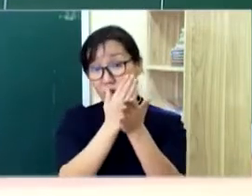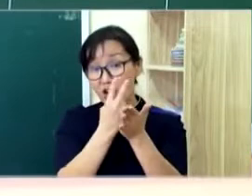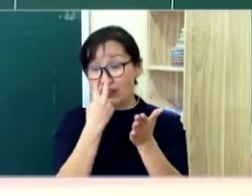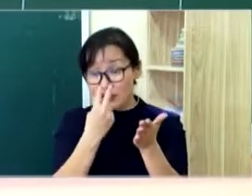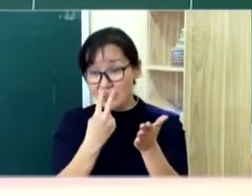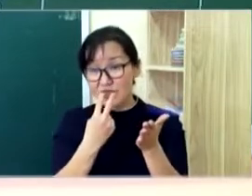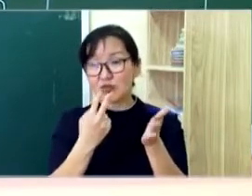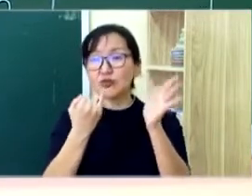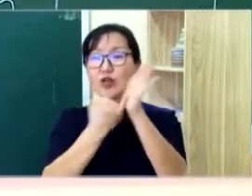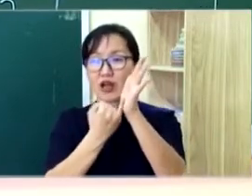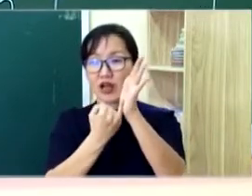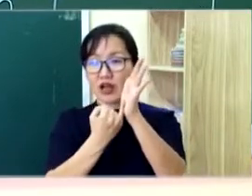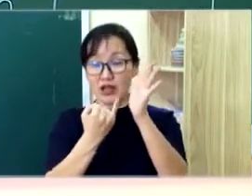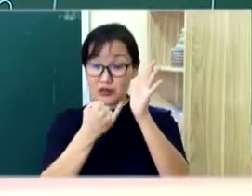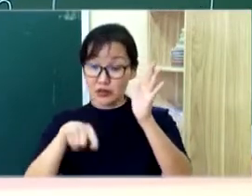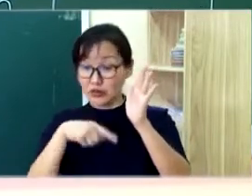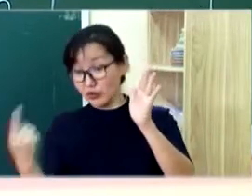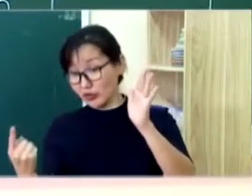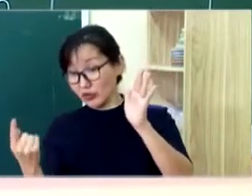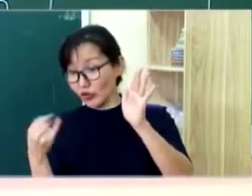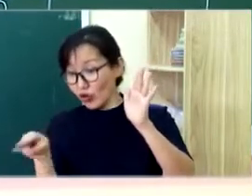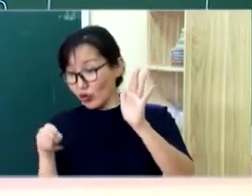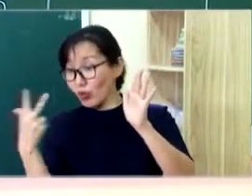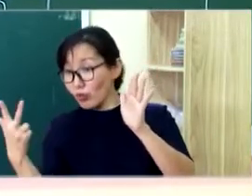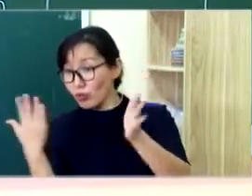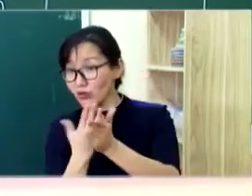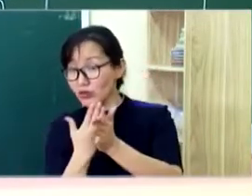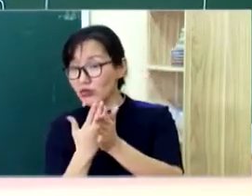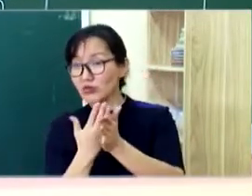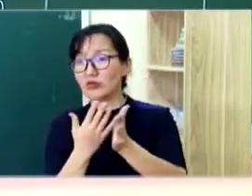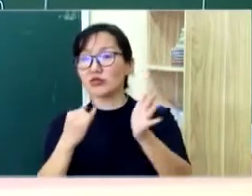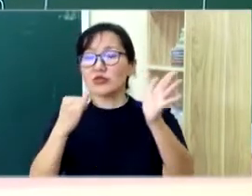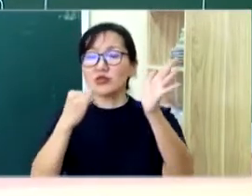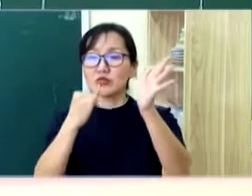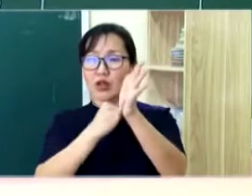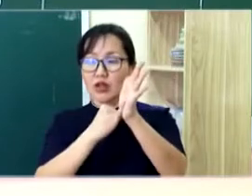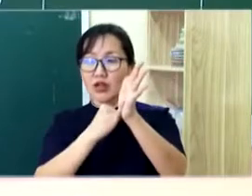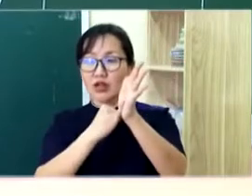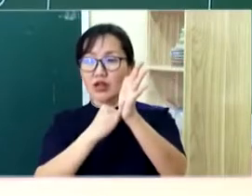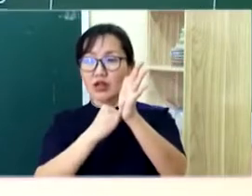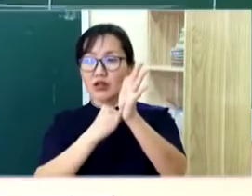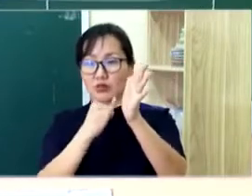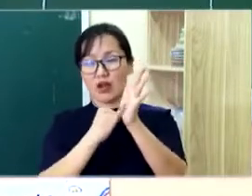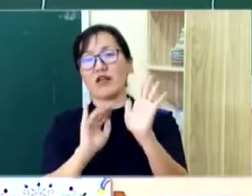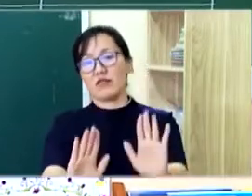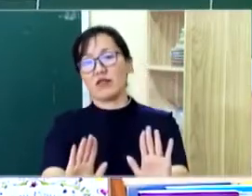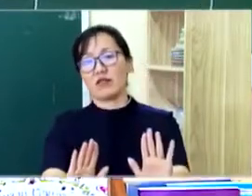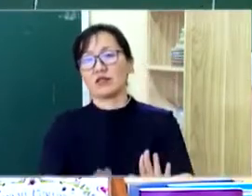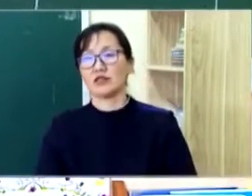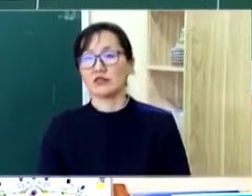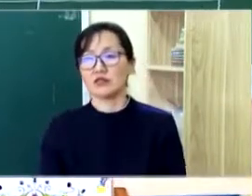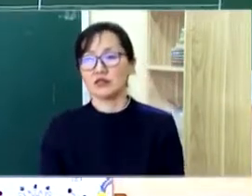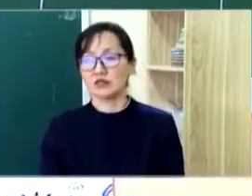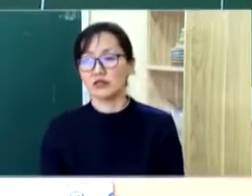гэсэн цифр байна. 6-гийн маань арын цифр нь 3 байгаа учраас мөн бүхлээр тоомлоход 6 бүхэл болох